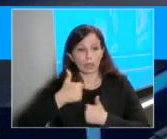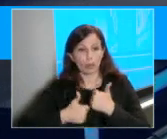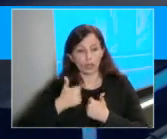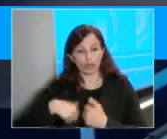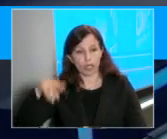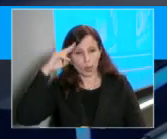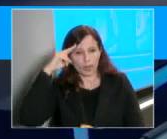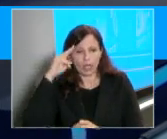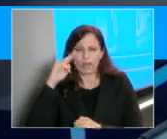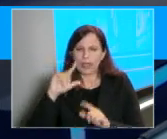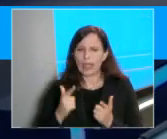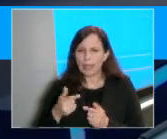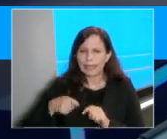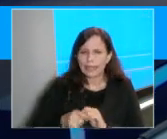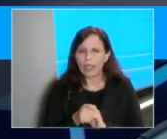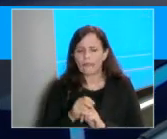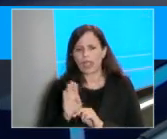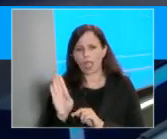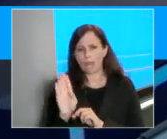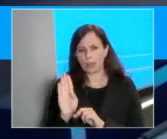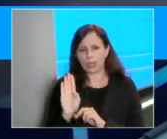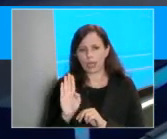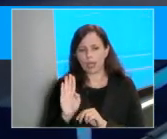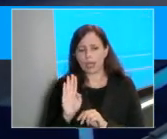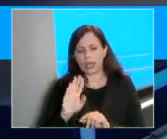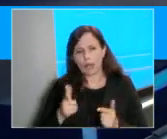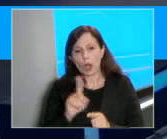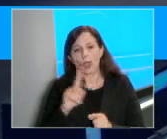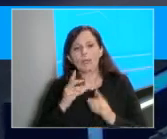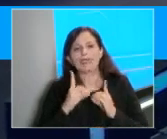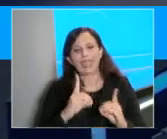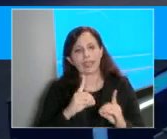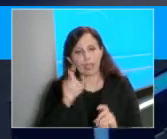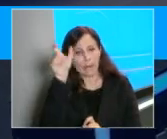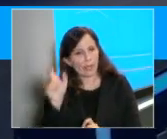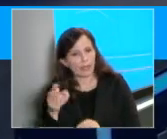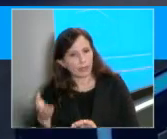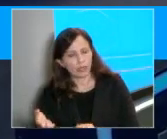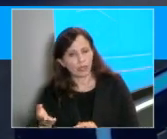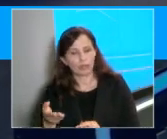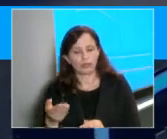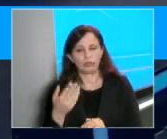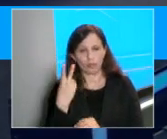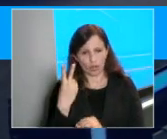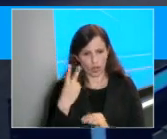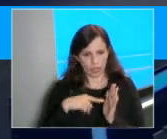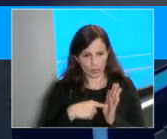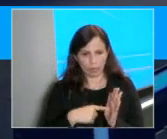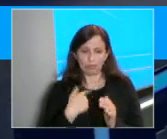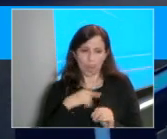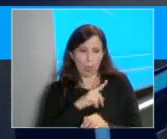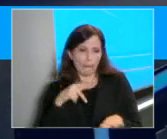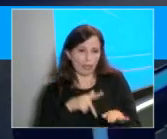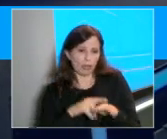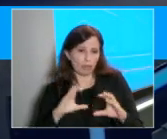נתניהו באופן אישי? למה לא הולכת עם דרך שטובה לכם? שתי סיבות. סיבה ראשונה, אנחנו לא מתערבים לאף מפלגה מה